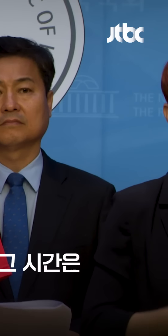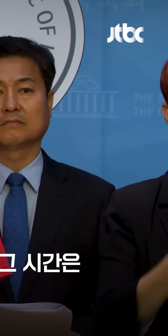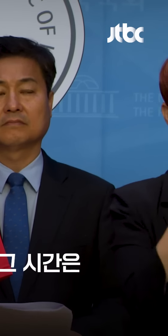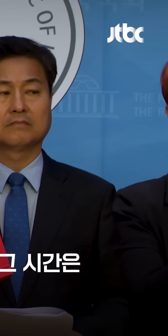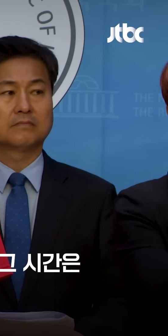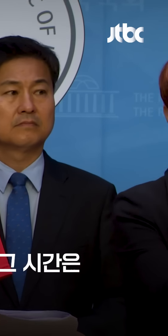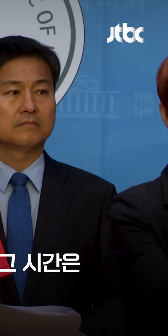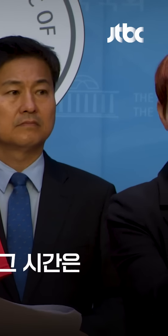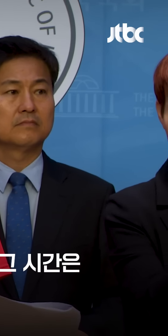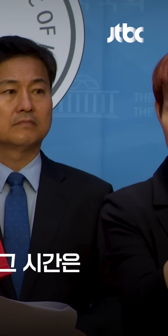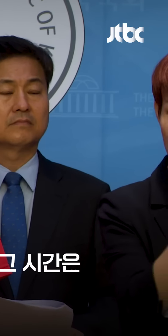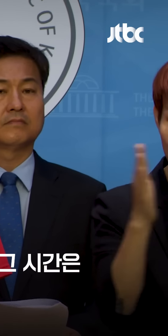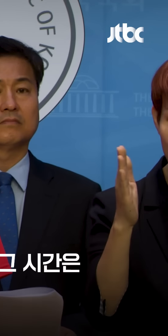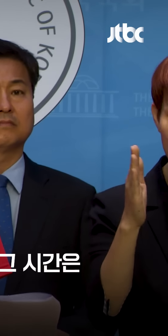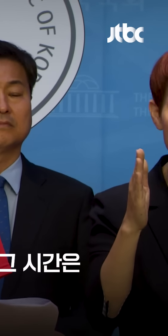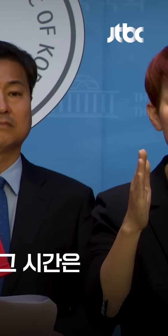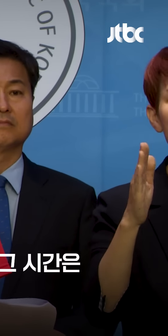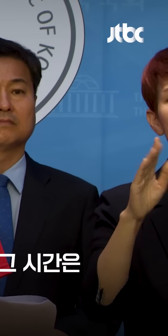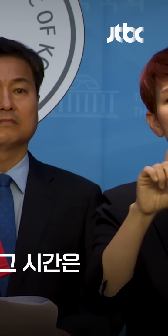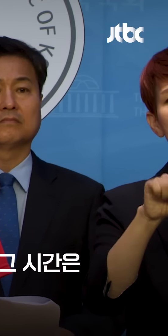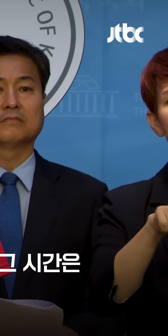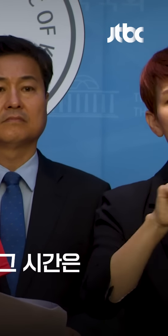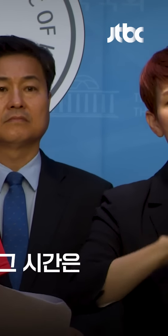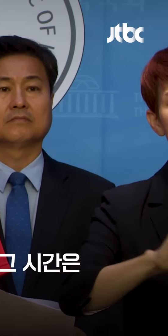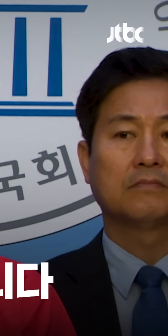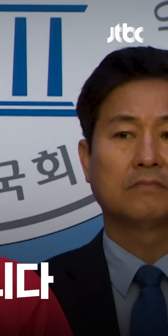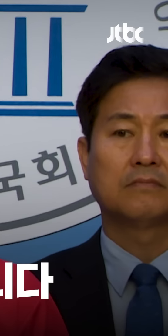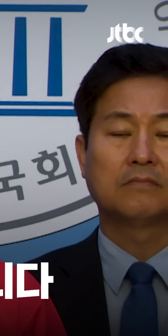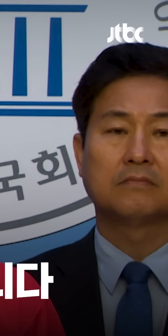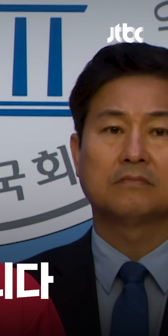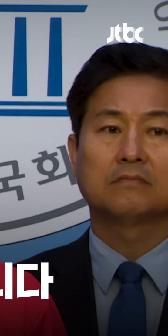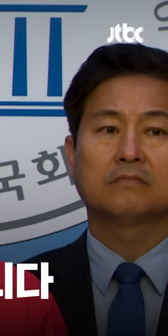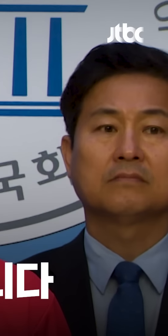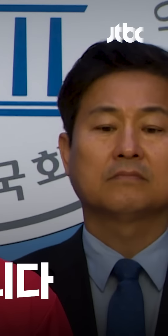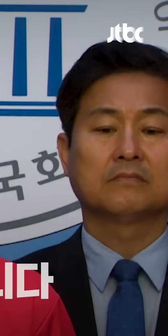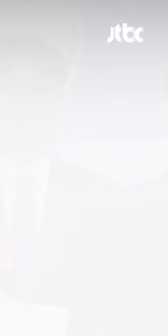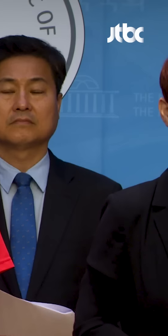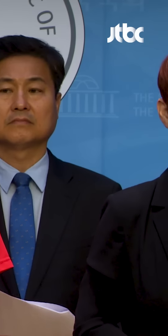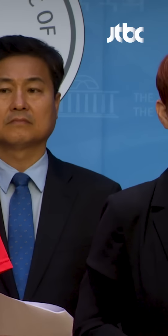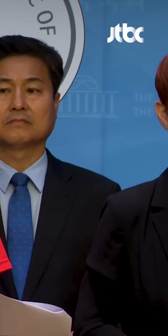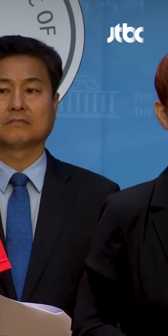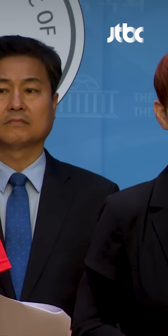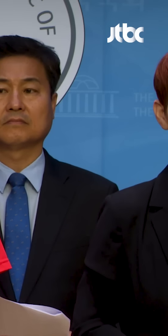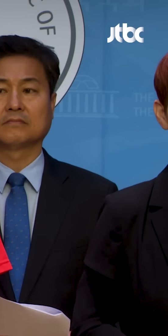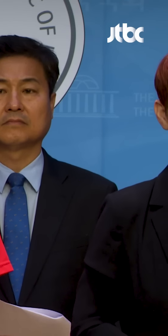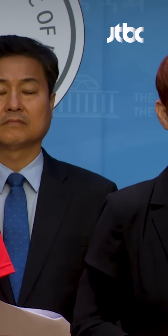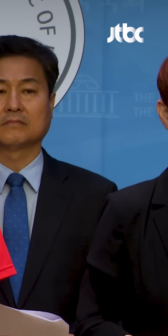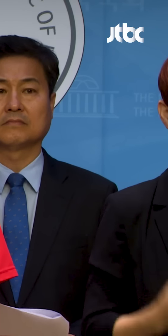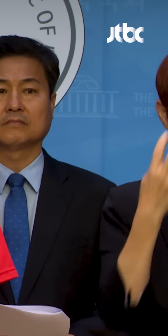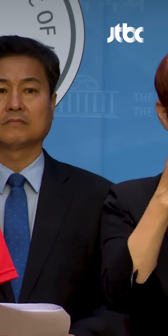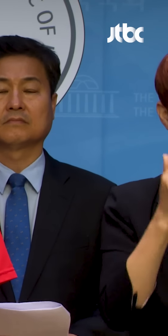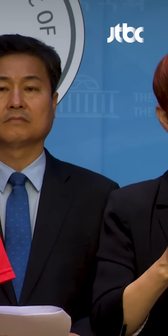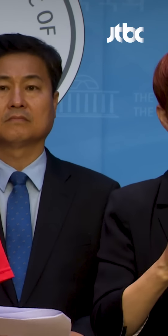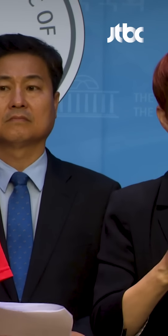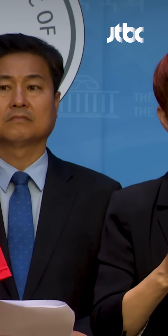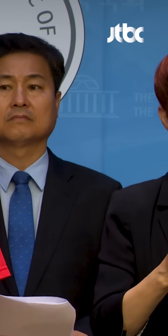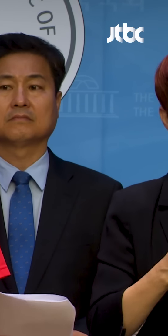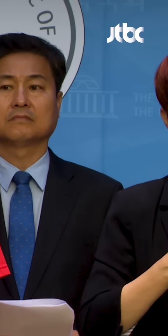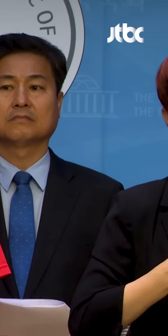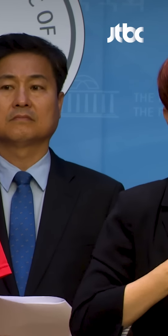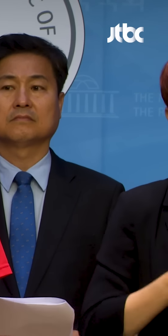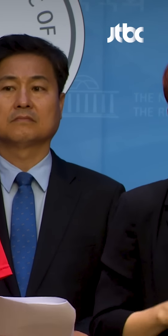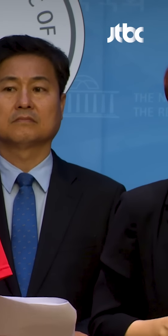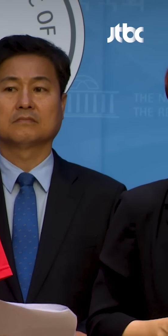만약 발동된다면 그 시간은 더욱 줄어들지도 모릅니다. 이제는 특검뿐입니다. 제가 검사 출신입니다. 제가 검사 선배이기도